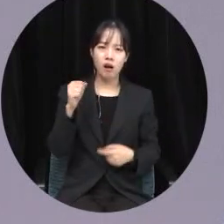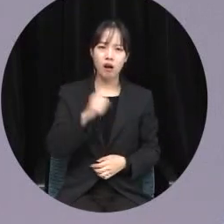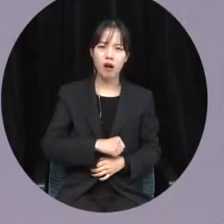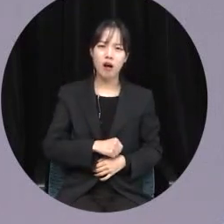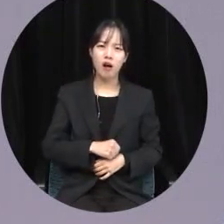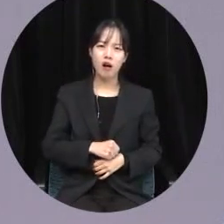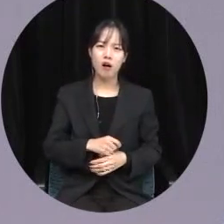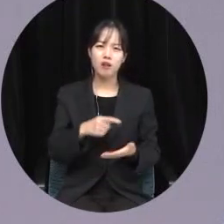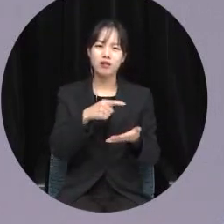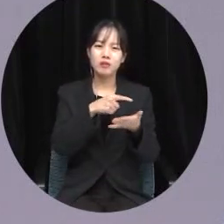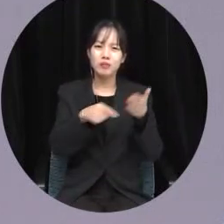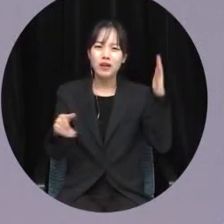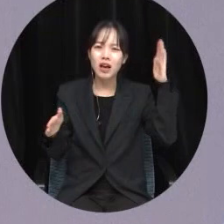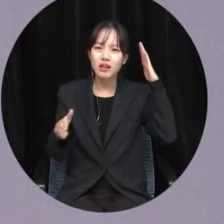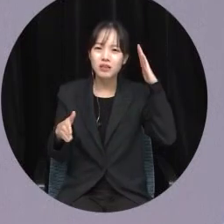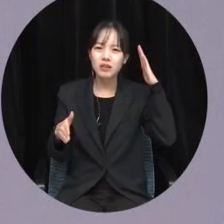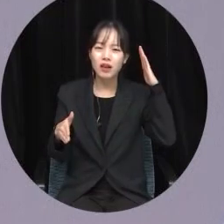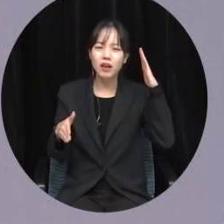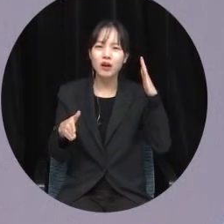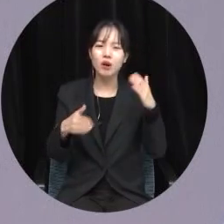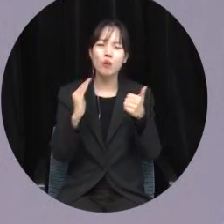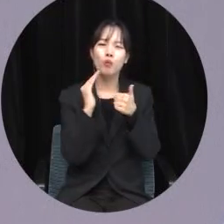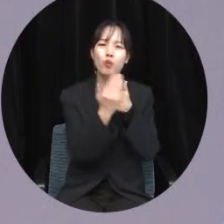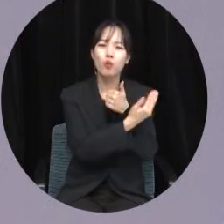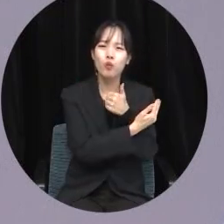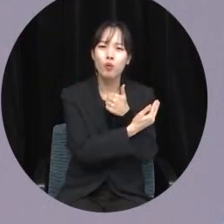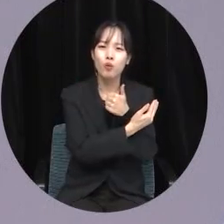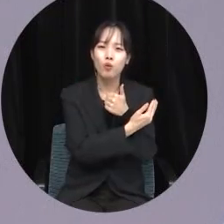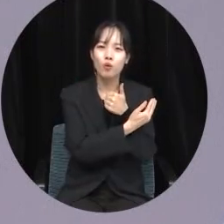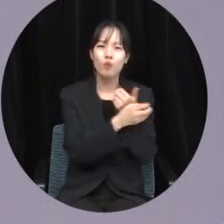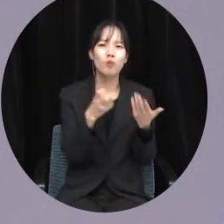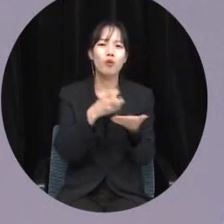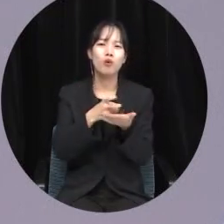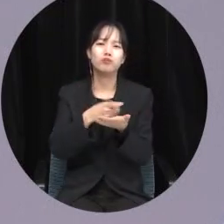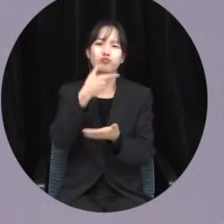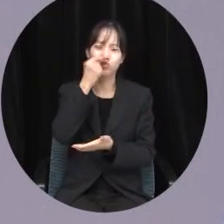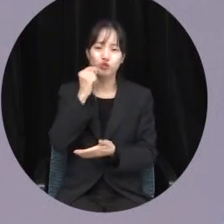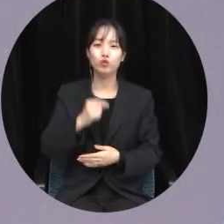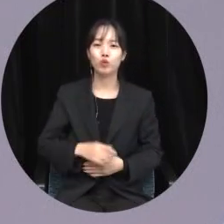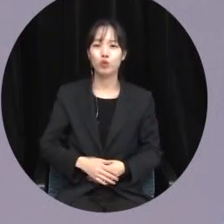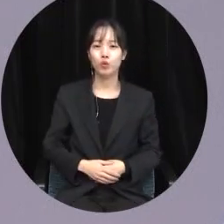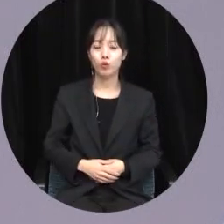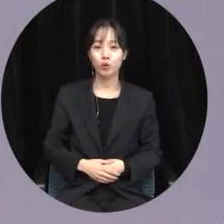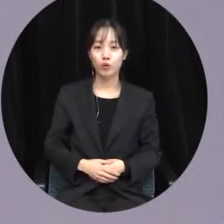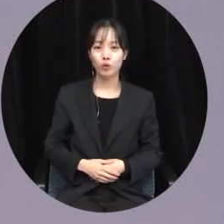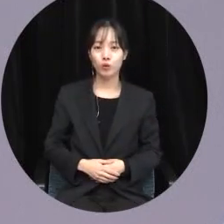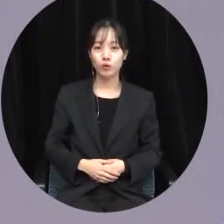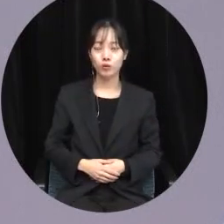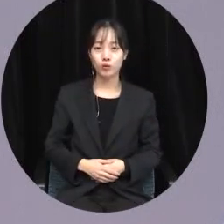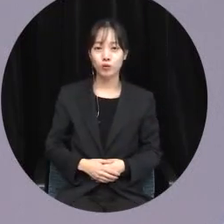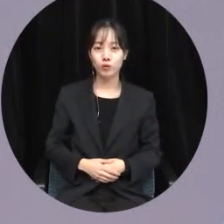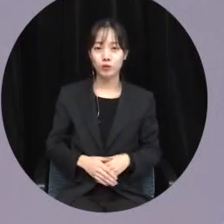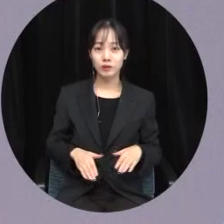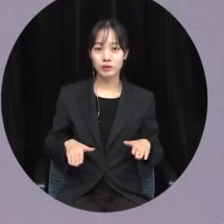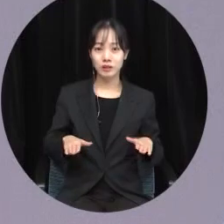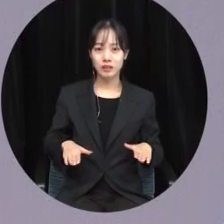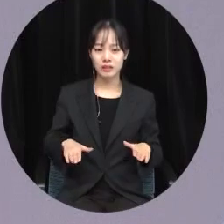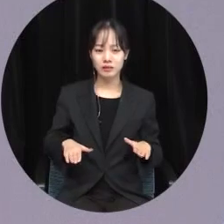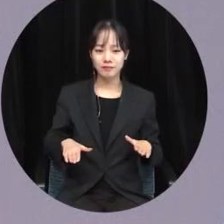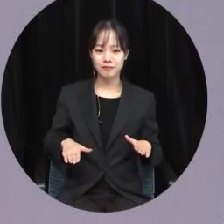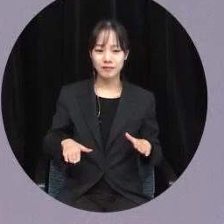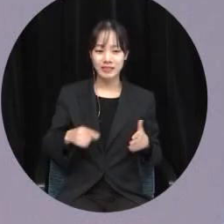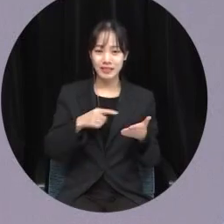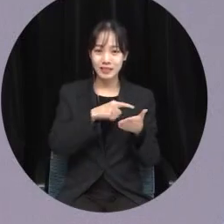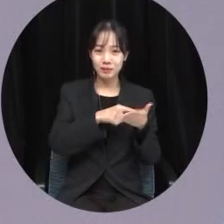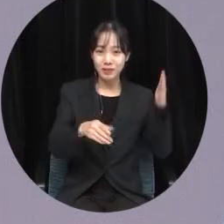부분이 굉장히 약했습니다. 심지어는 이 피해 학생과 가해 학생을 이렇게 분리하는 것도